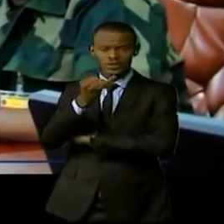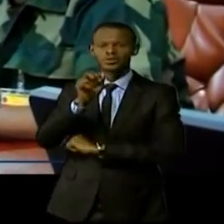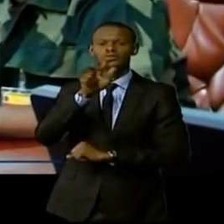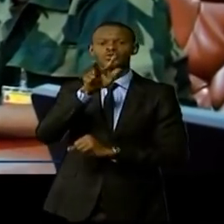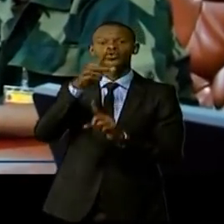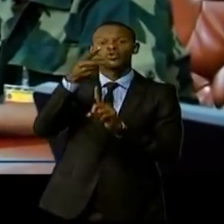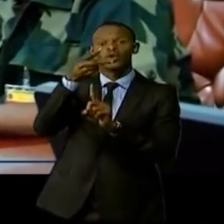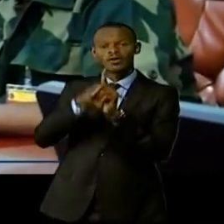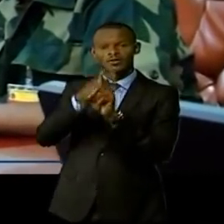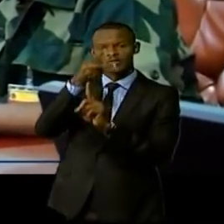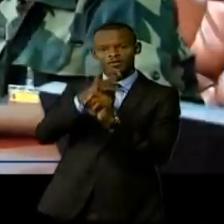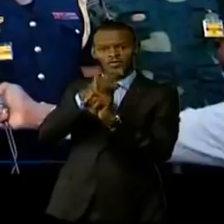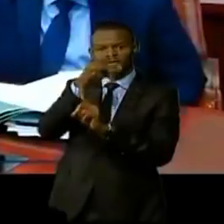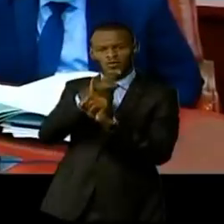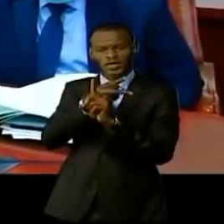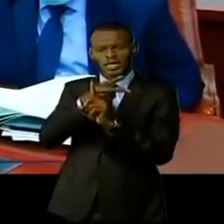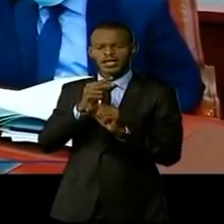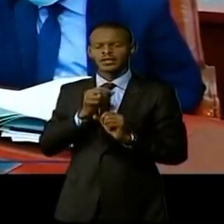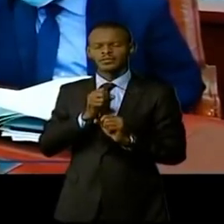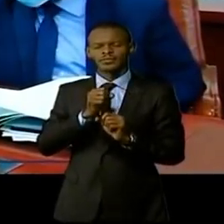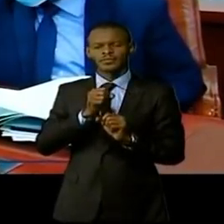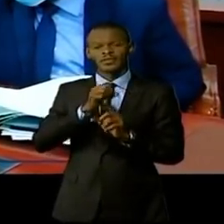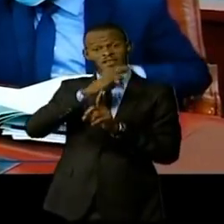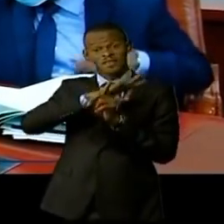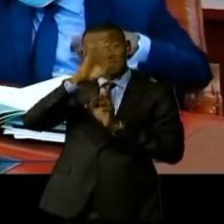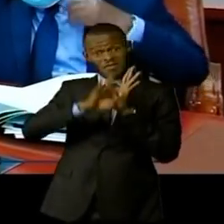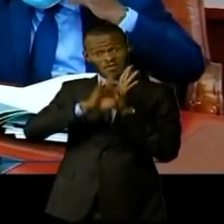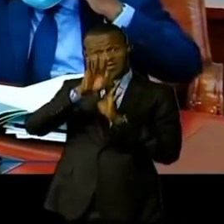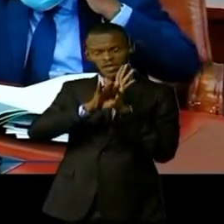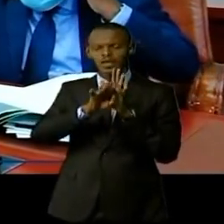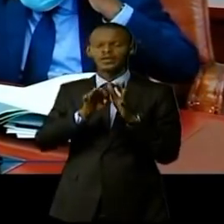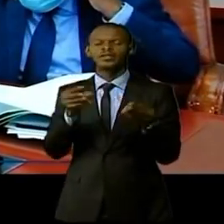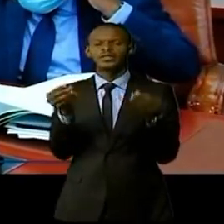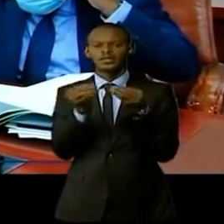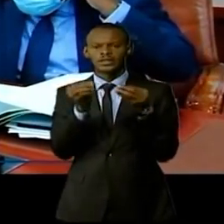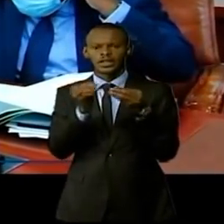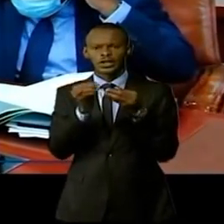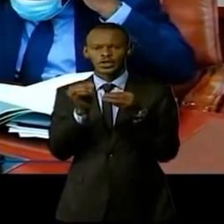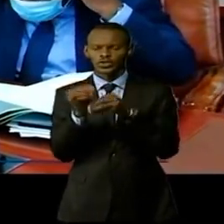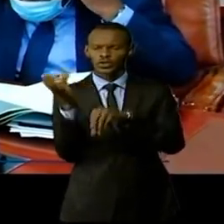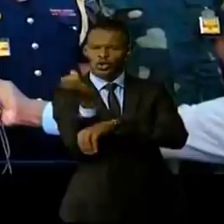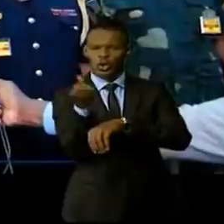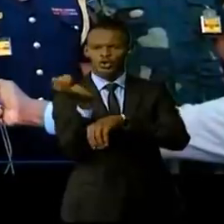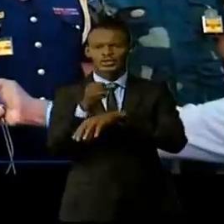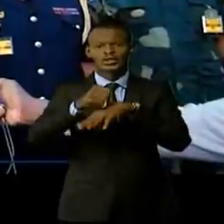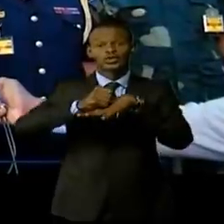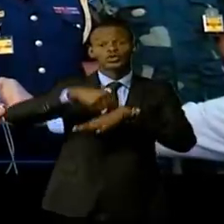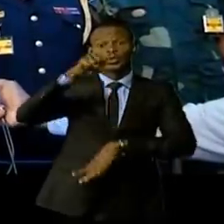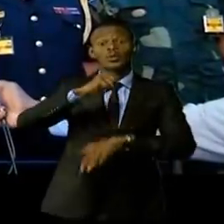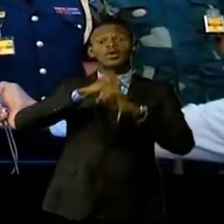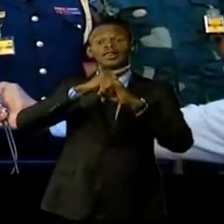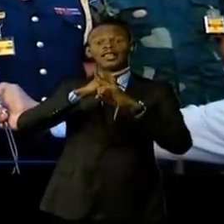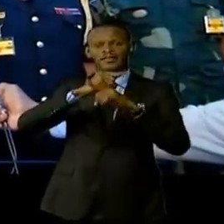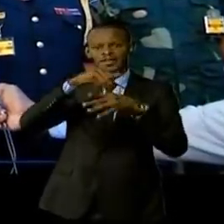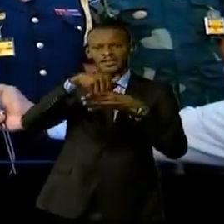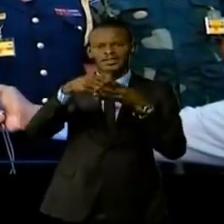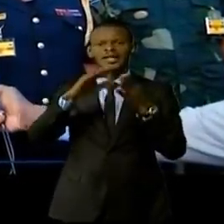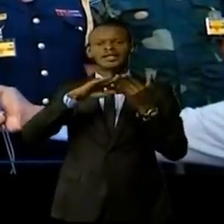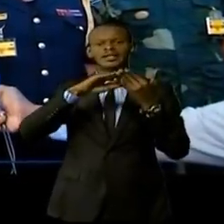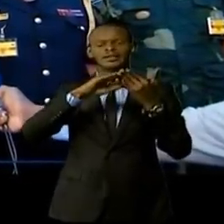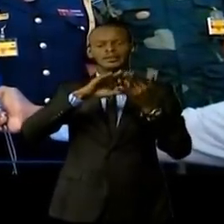défense dans la salle de réunion de la Cité de l'Union africaine. Un seul